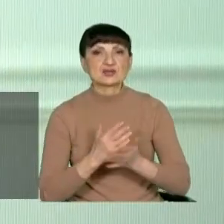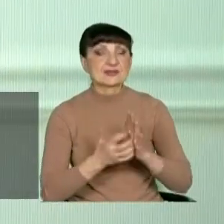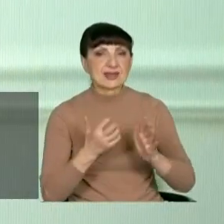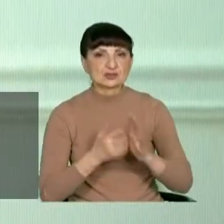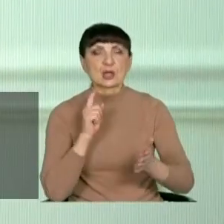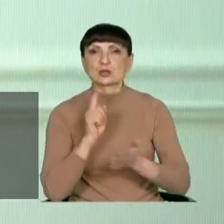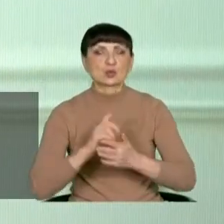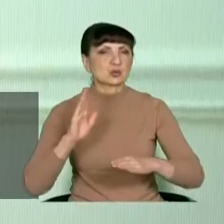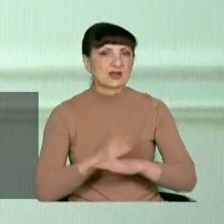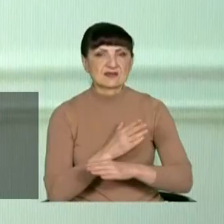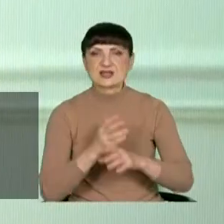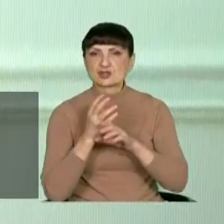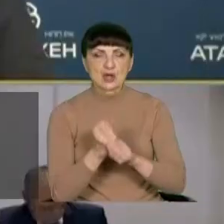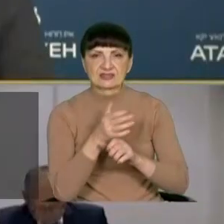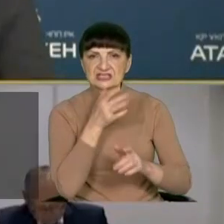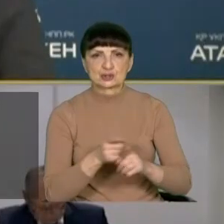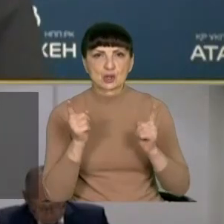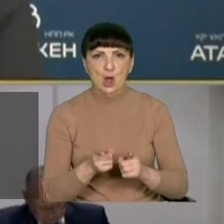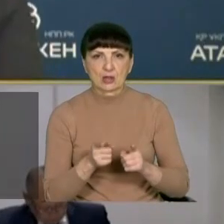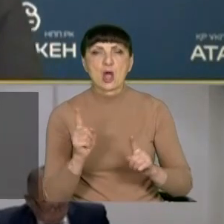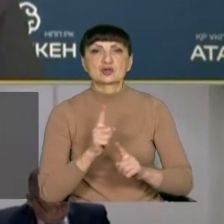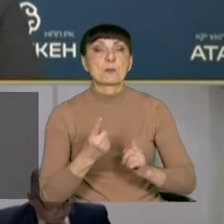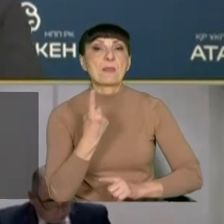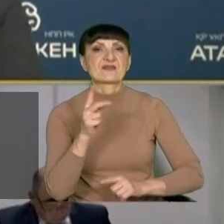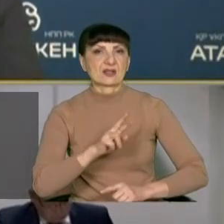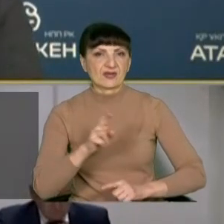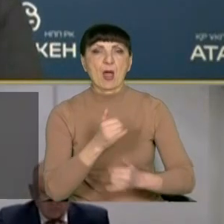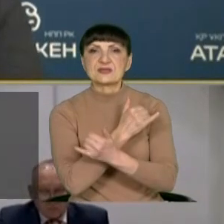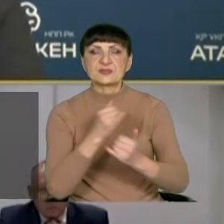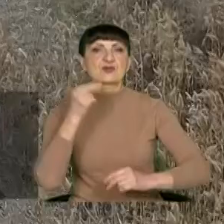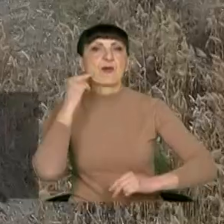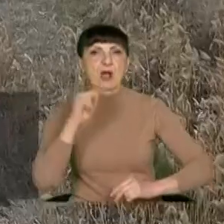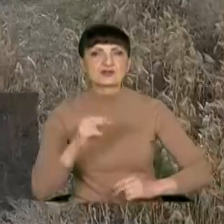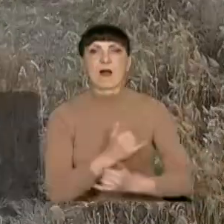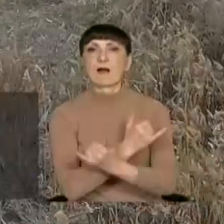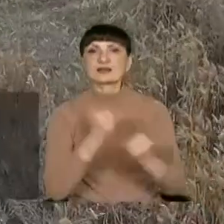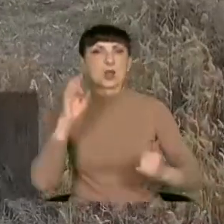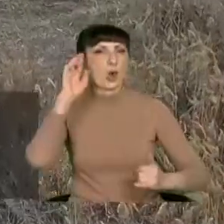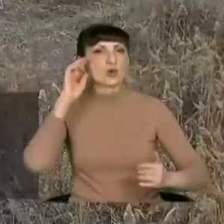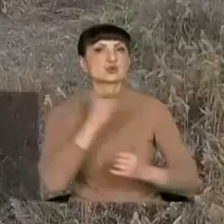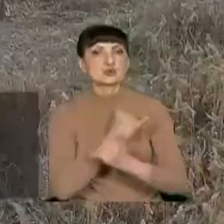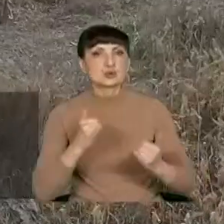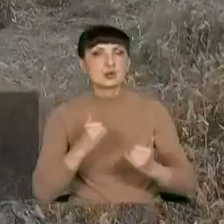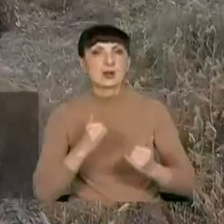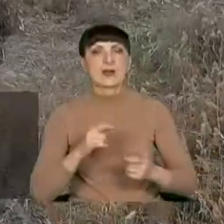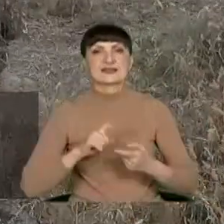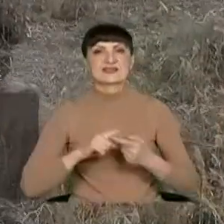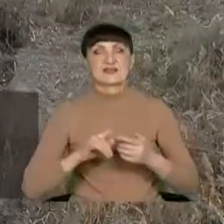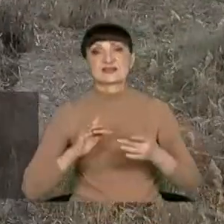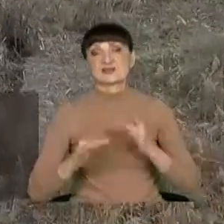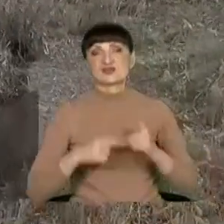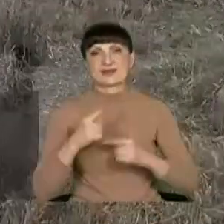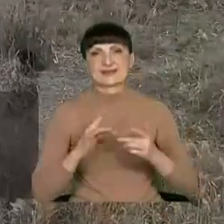недочеты должны устранить в сжатые сроки, чтобы с 1 января обеспечить качественное оказание госуслуг исключительно в цифровом